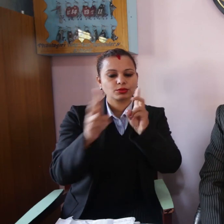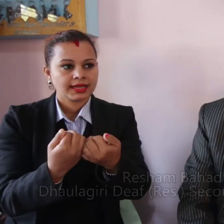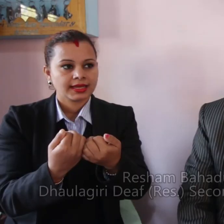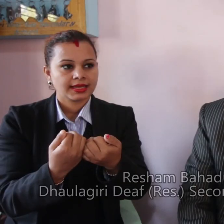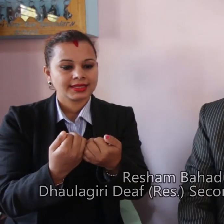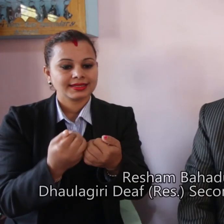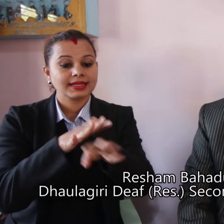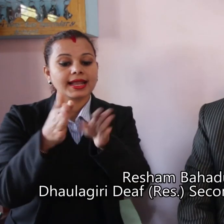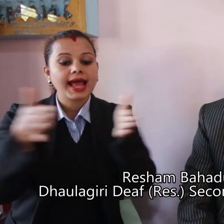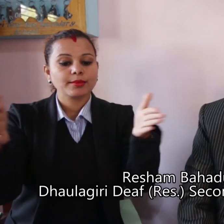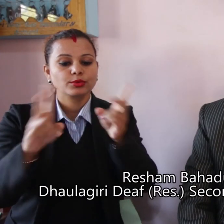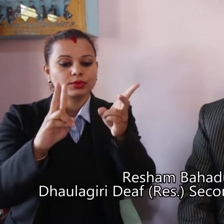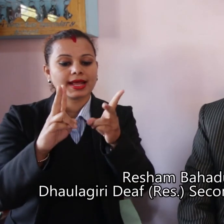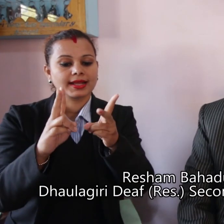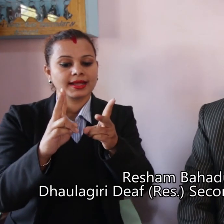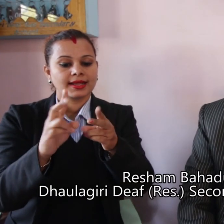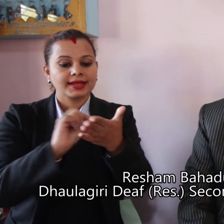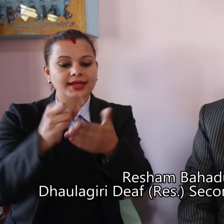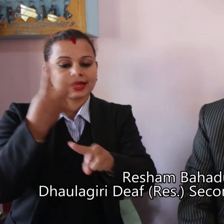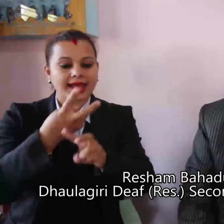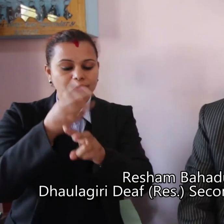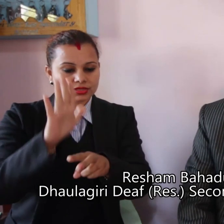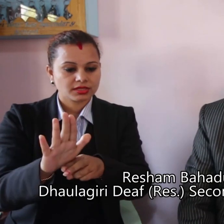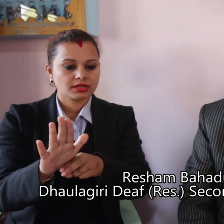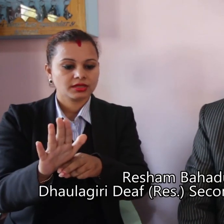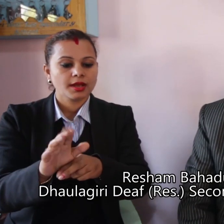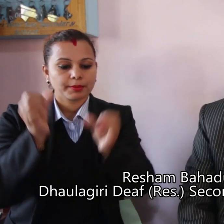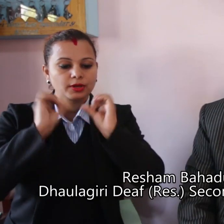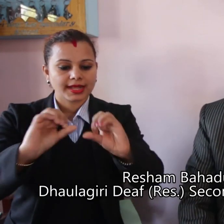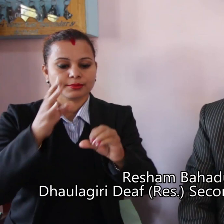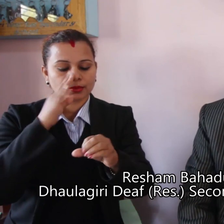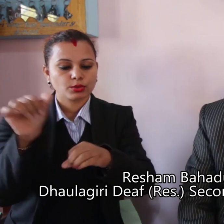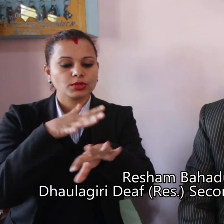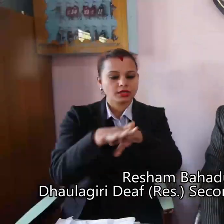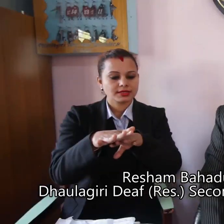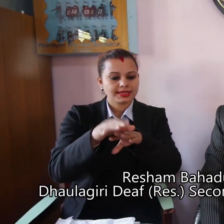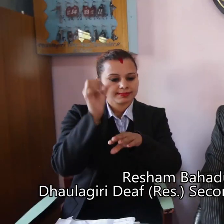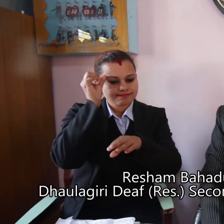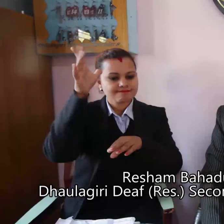रहेको चाहीं चाहीं प्रातिव